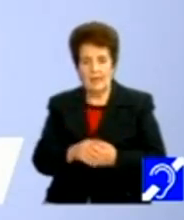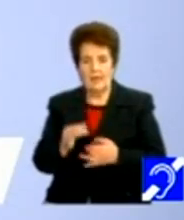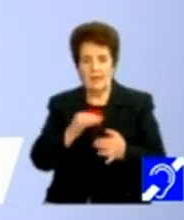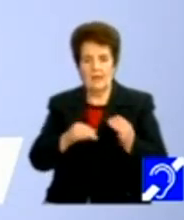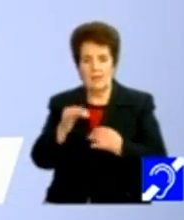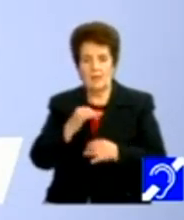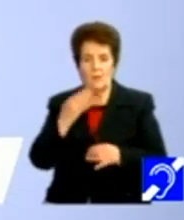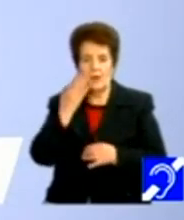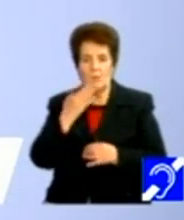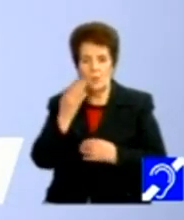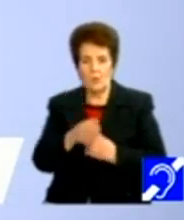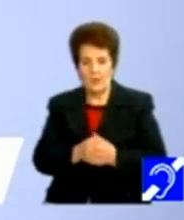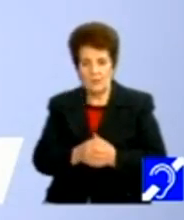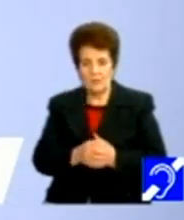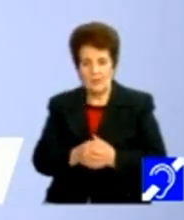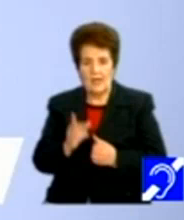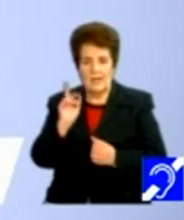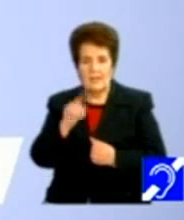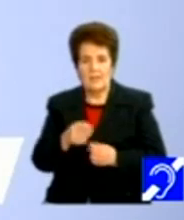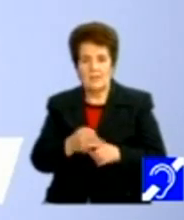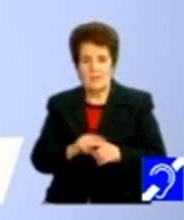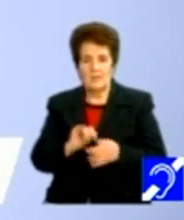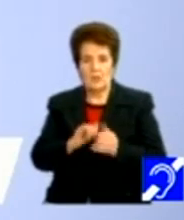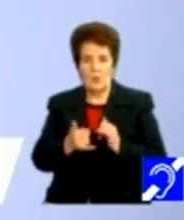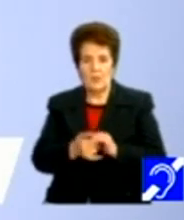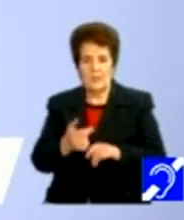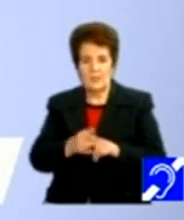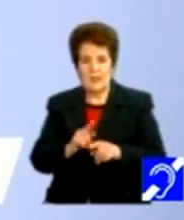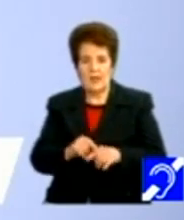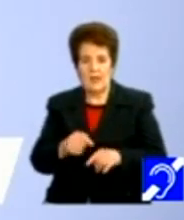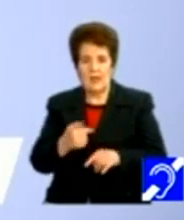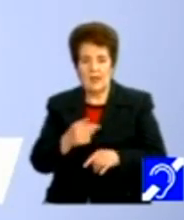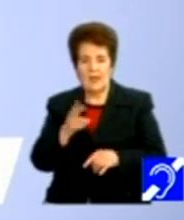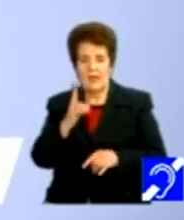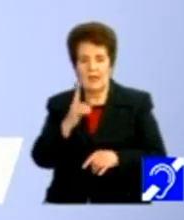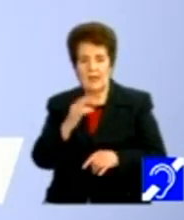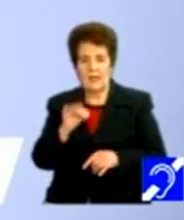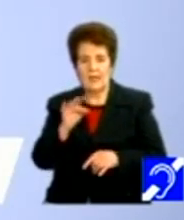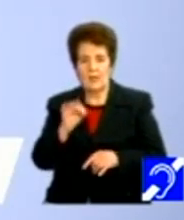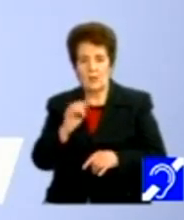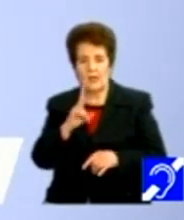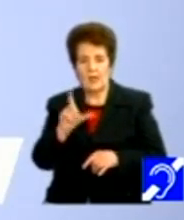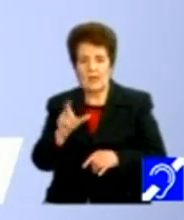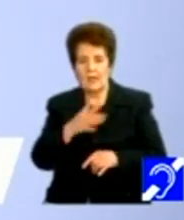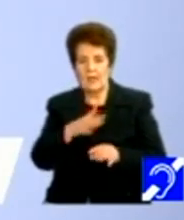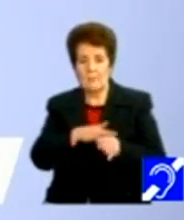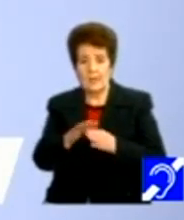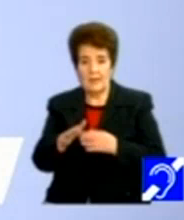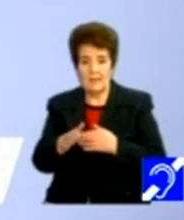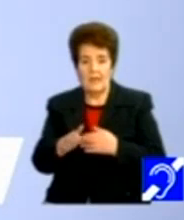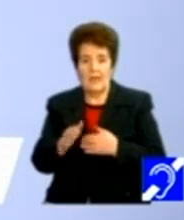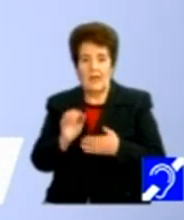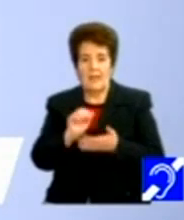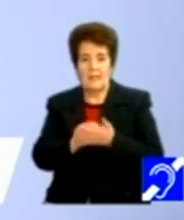la București, deci, în aceste condiții în care domnul Chirtoacă este plin de dosare, deci au